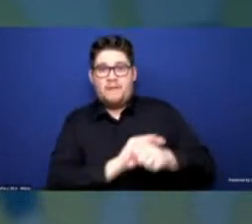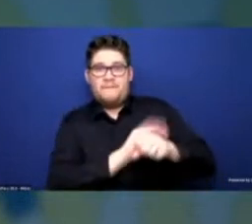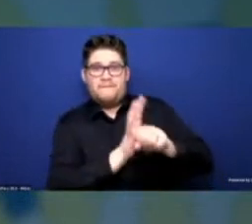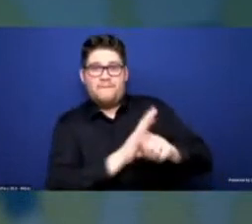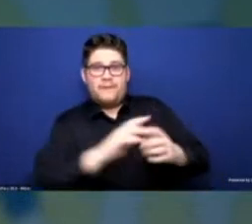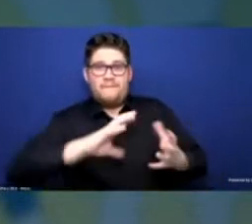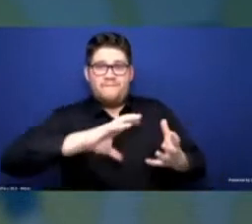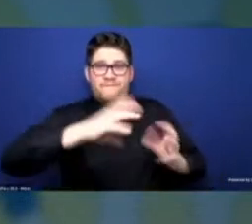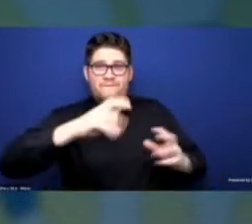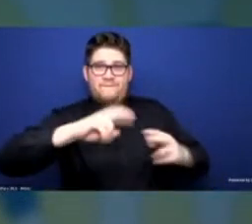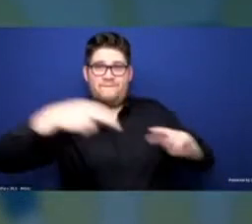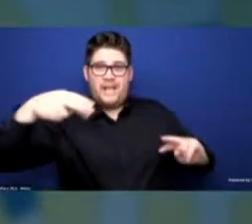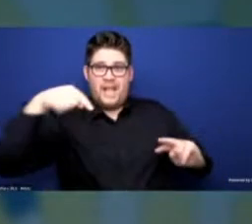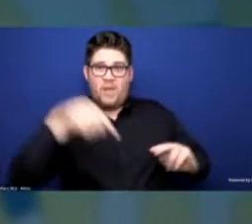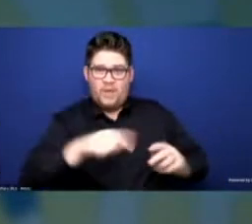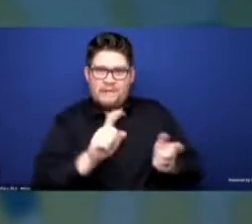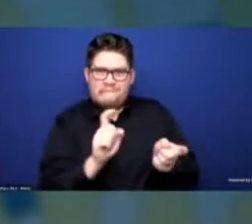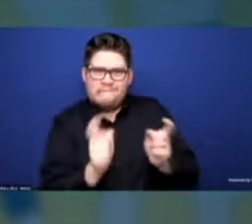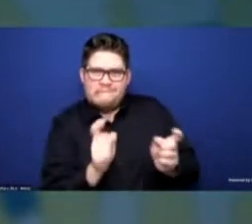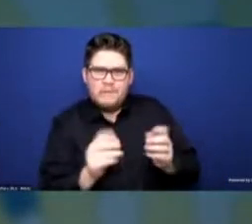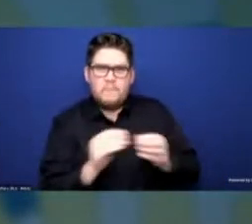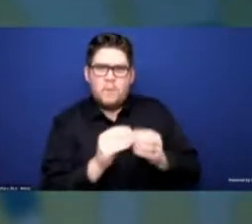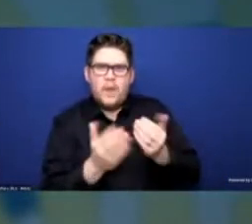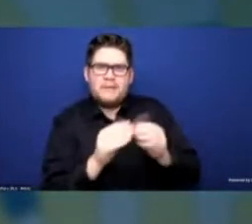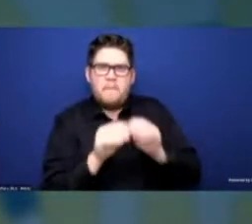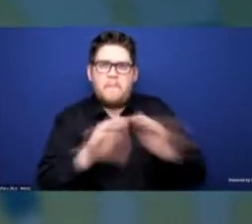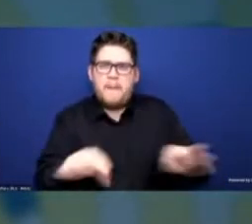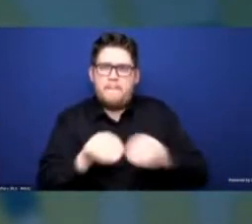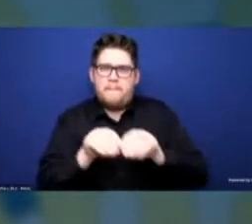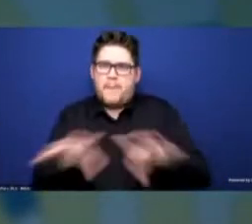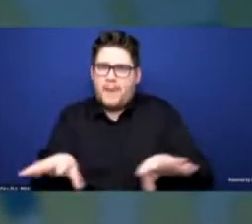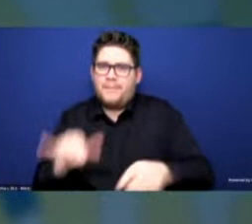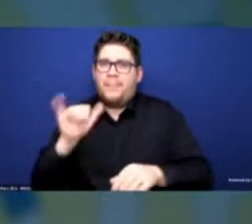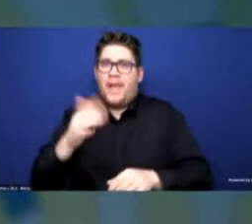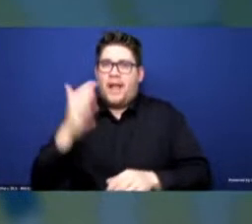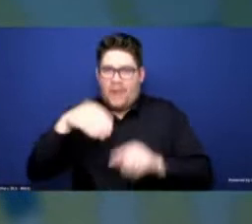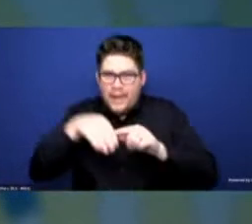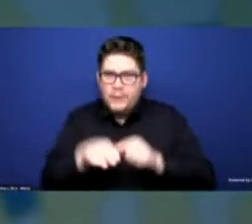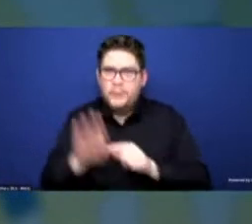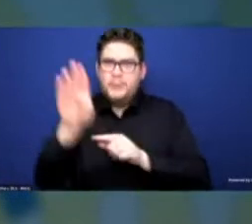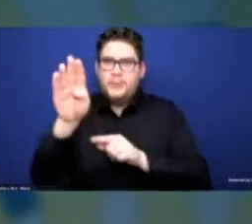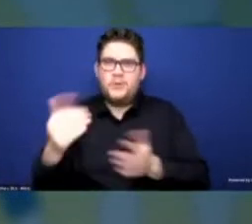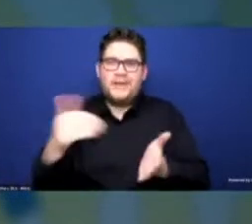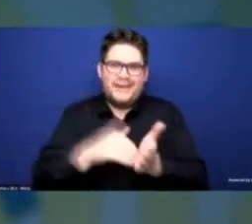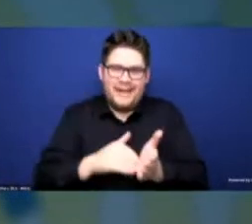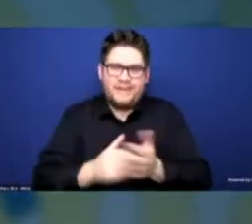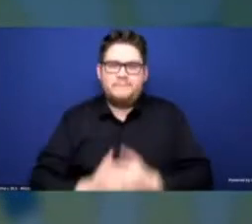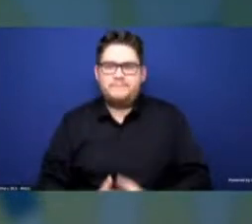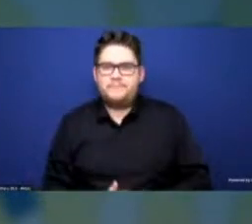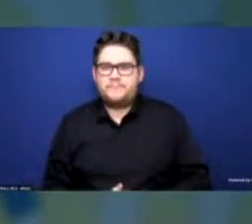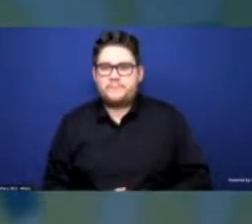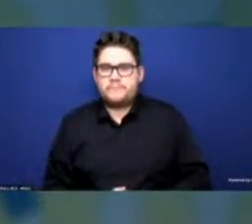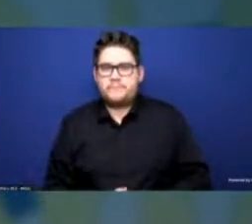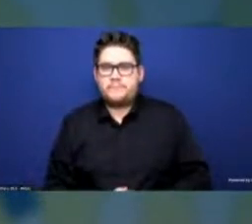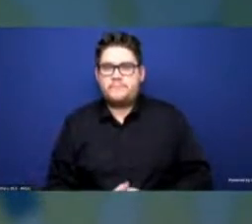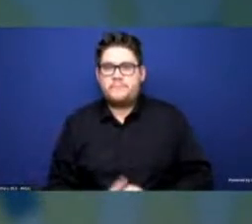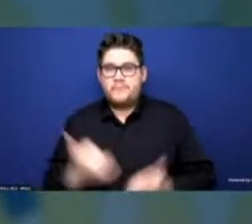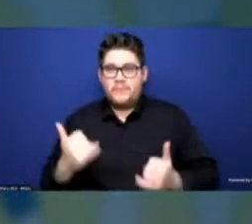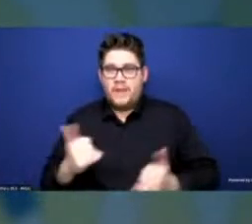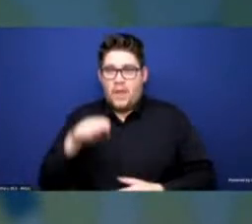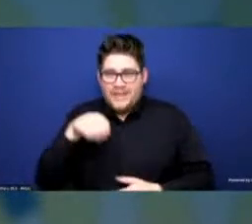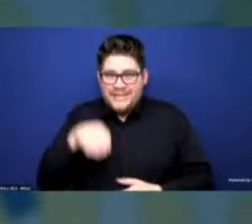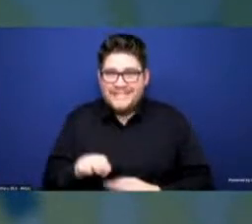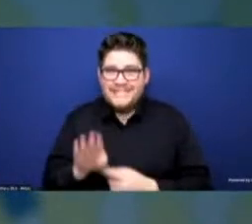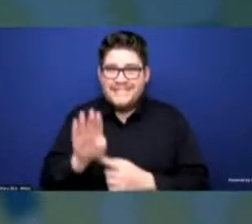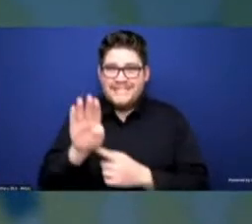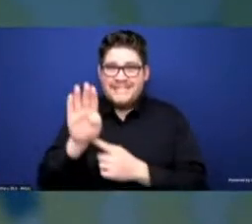数。 to see a slight blunting 他 of 说 that in the last week 过去 due 从 to 上个礼 the, 拜开始呢， the 已经 actions 又 that 急 we 速上 took 升，大家看到了。